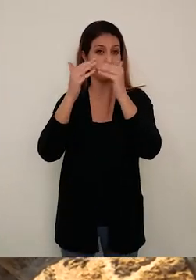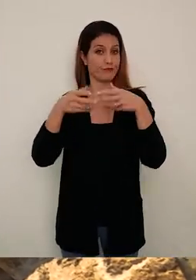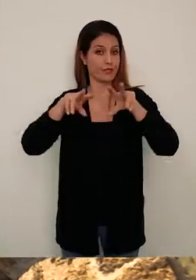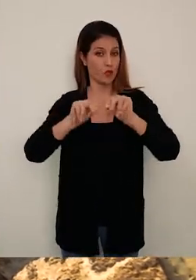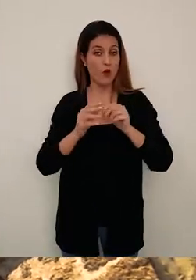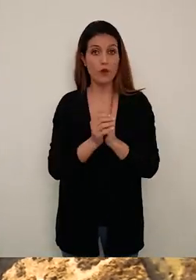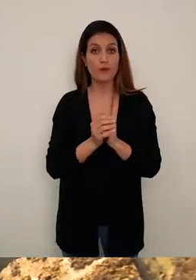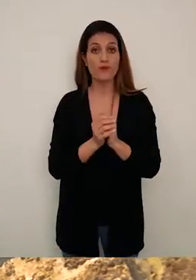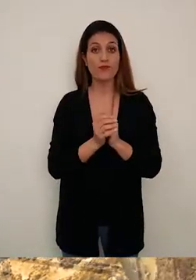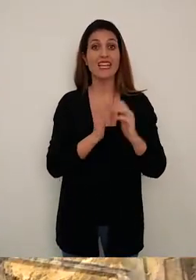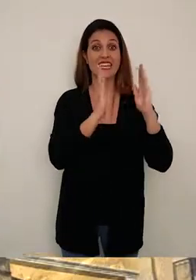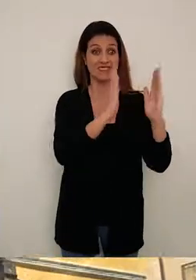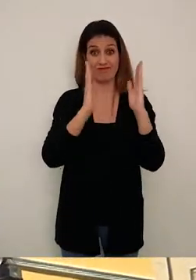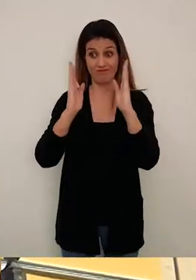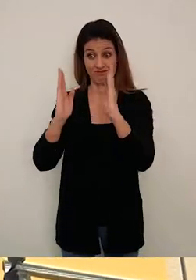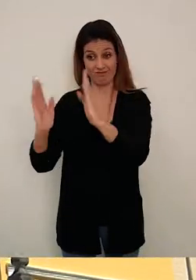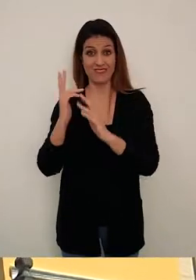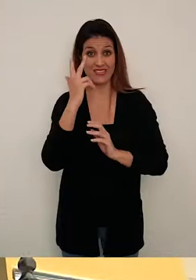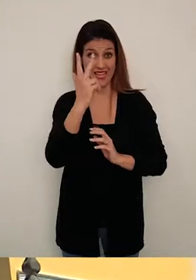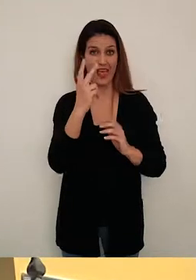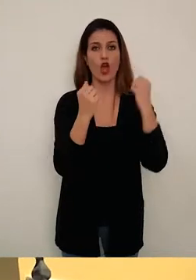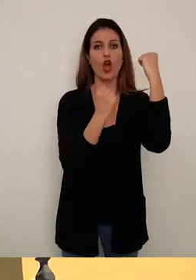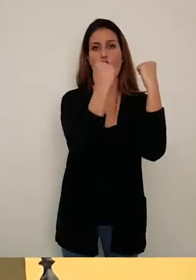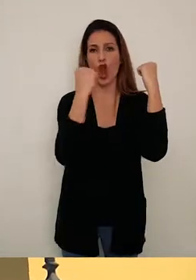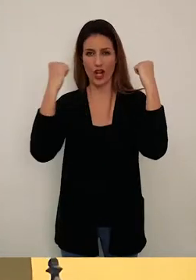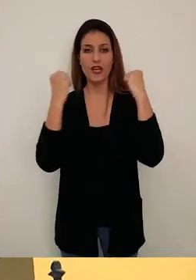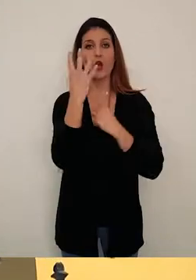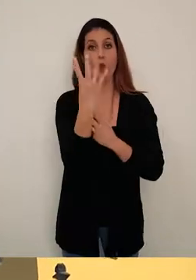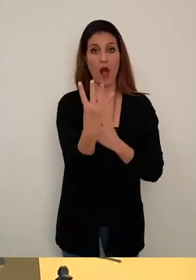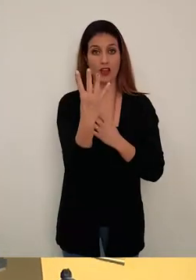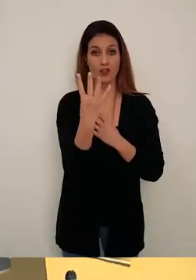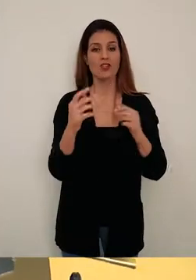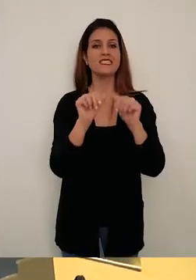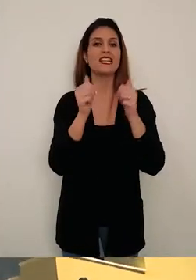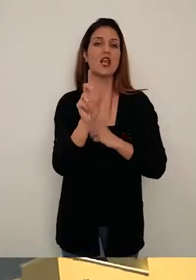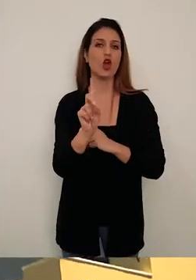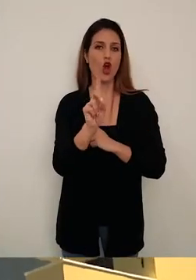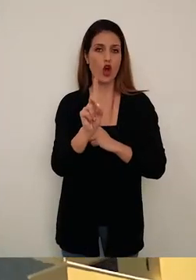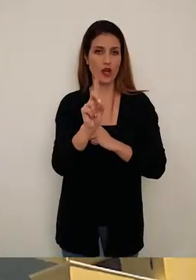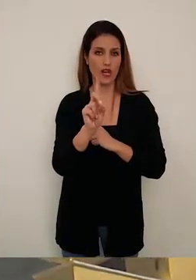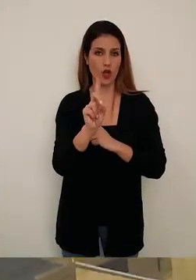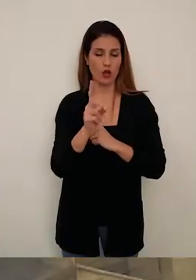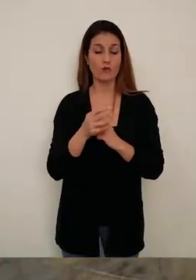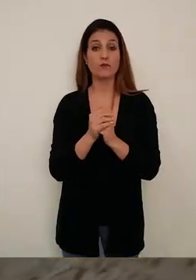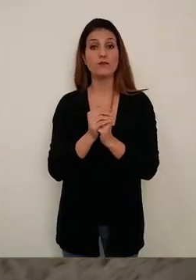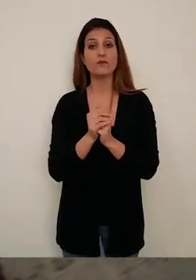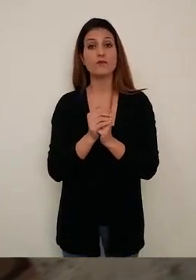È divisa in tre parti da ben quattro colonne in stile dorico, che si innalzano imperiose al cielo.